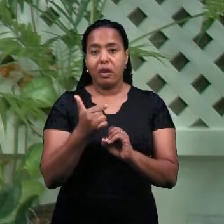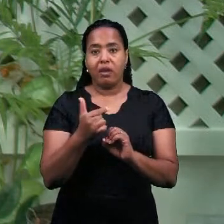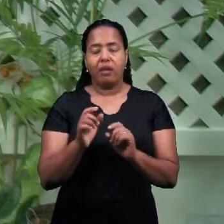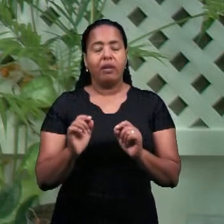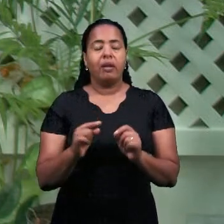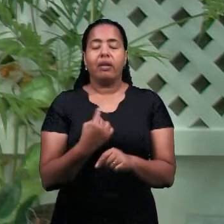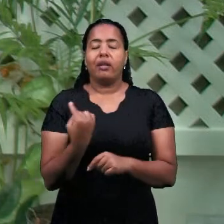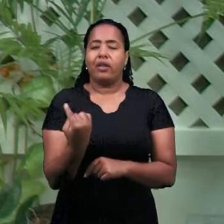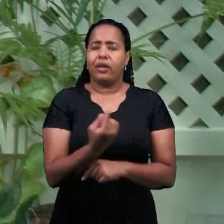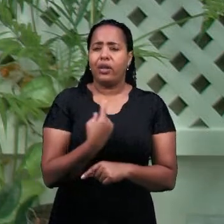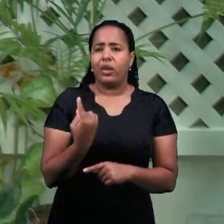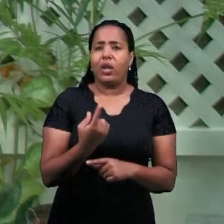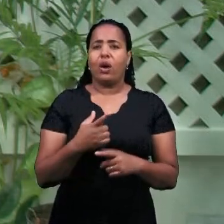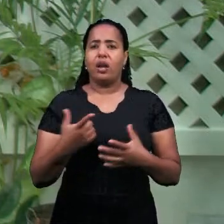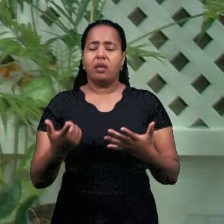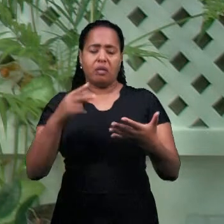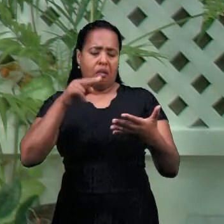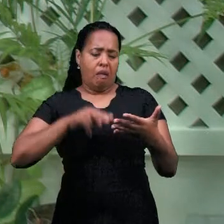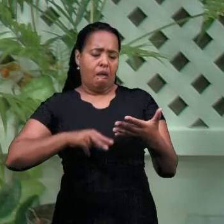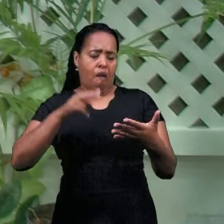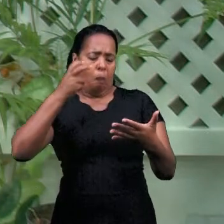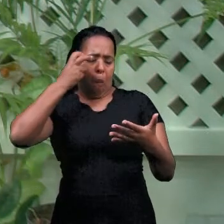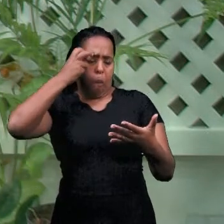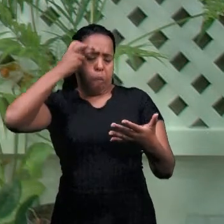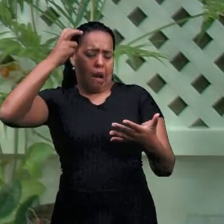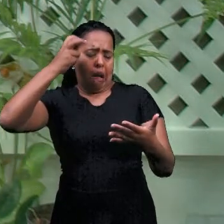sommes pas en train de poser des questions